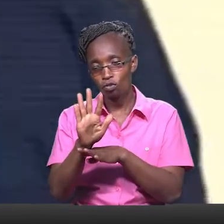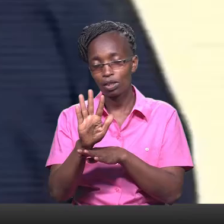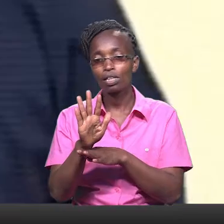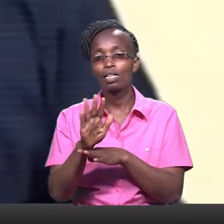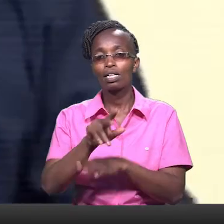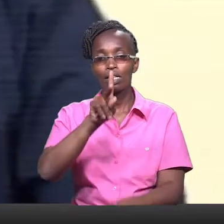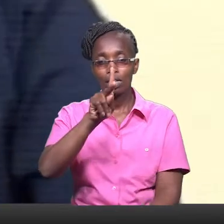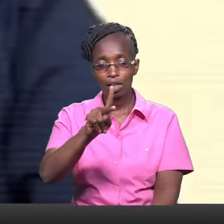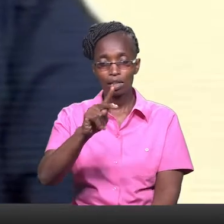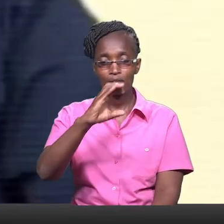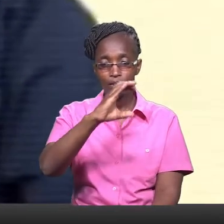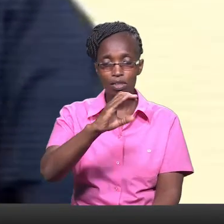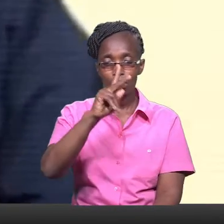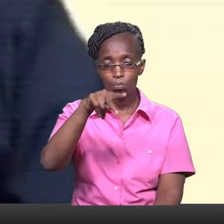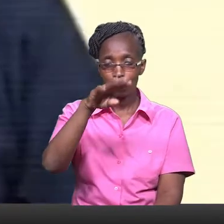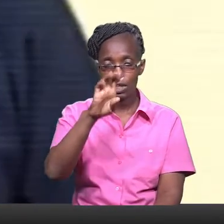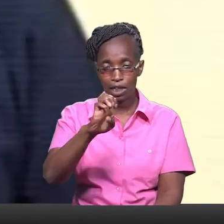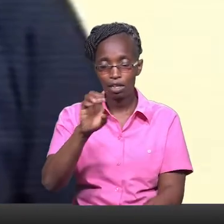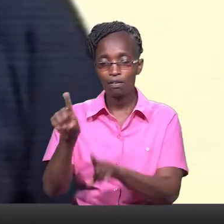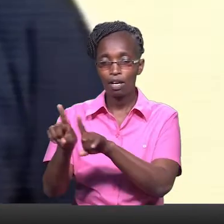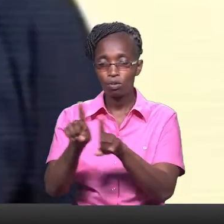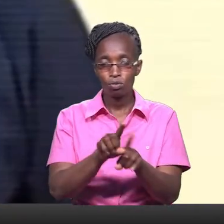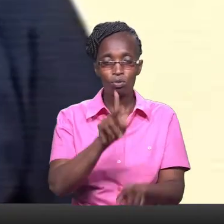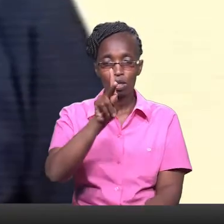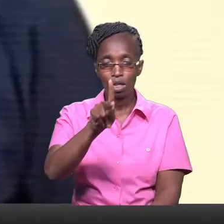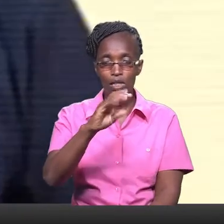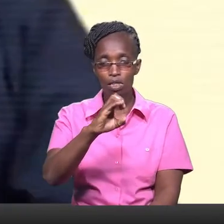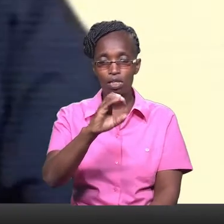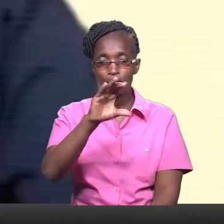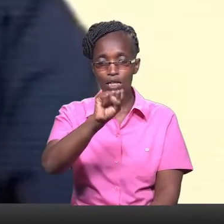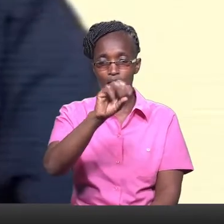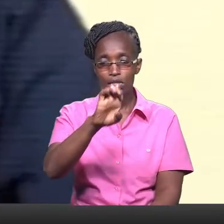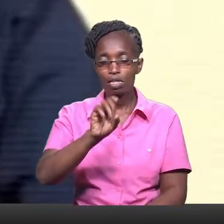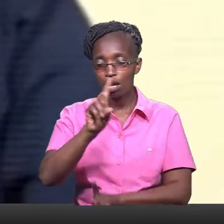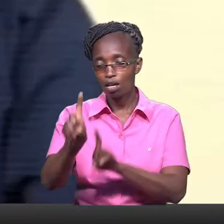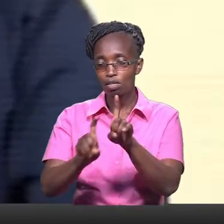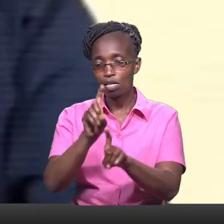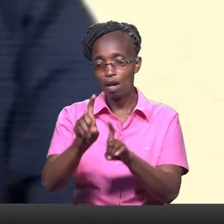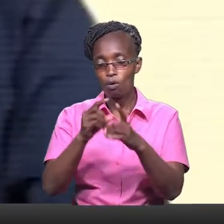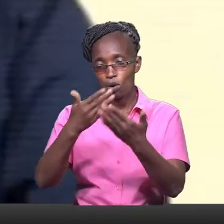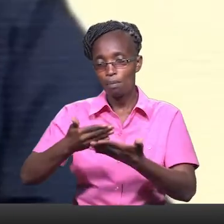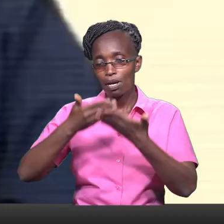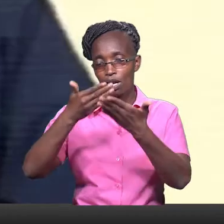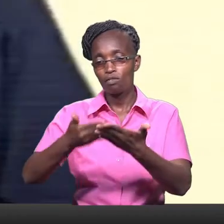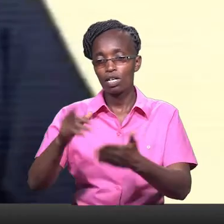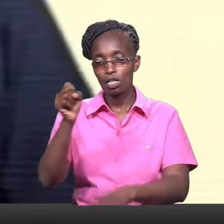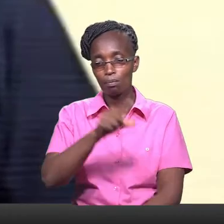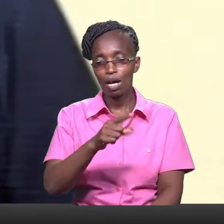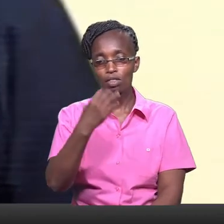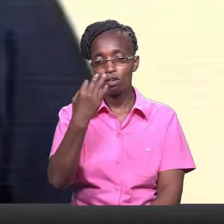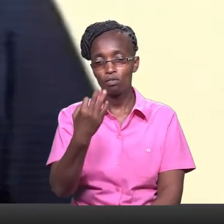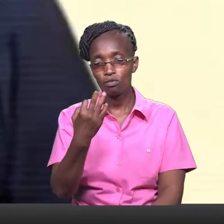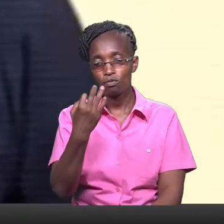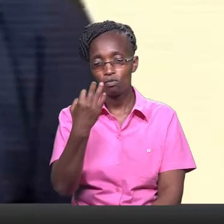Consequently, KCPE and KCSE exams will be administered